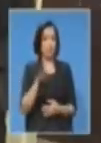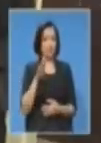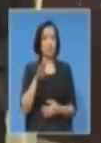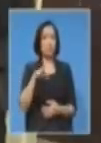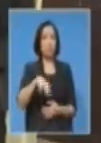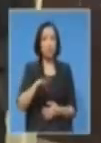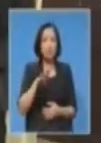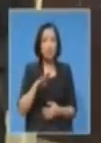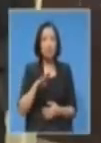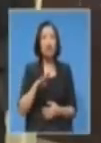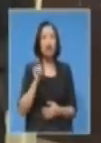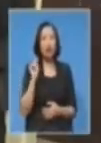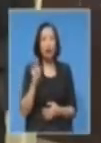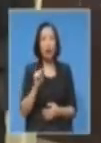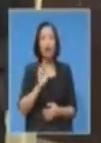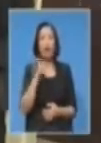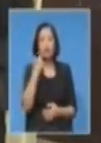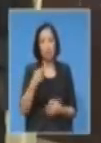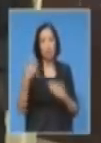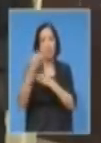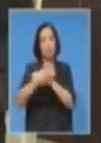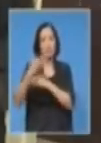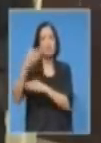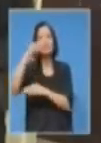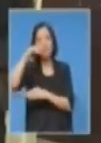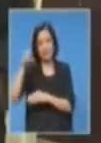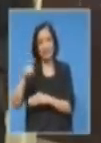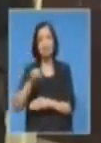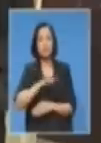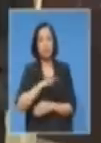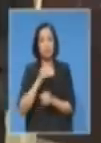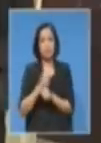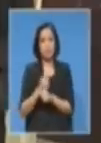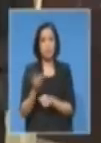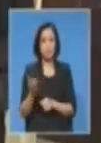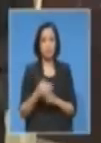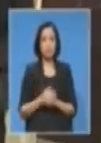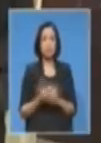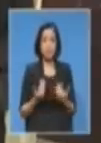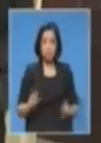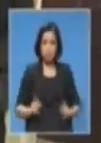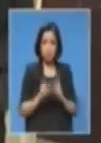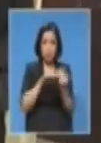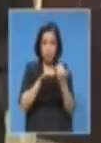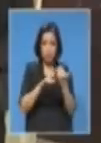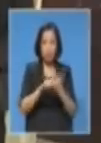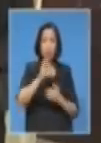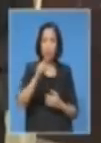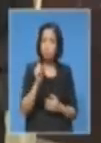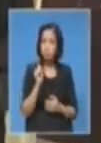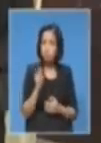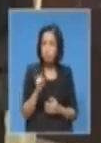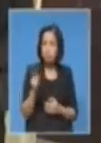ง่ายๆก็คือบริษัทลูกของการรถไฟประเทศไทยนะครับซึ่งขณะนี้นั้นเนี่ยทางกระทรวงคมนาคมก็เร่งรัดในเรื่อง